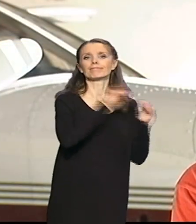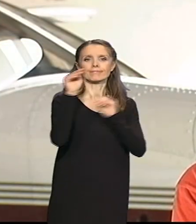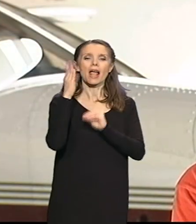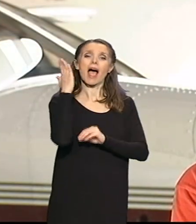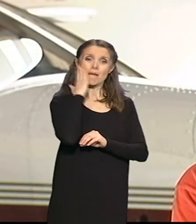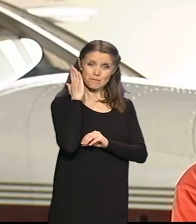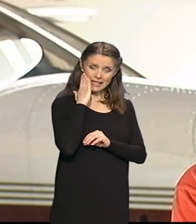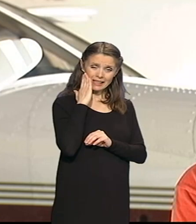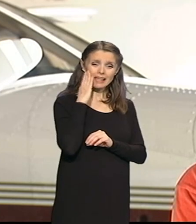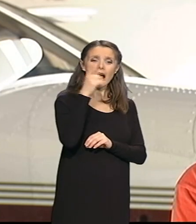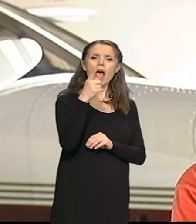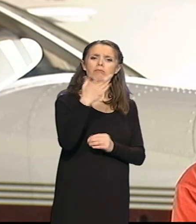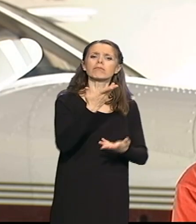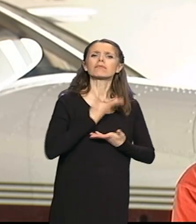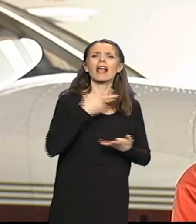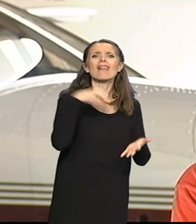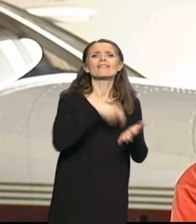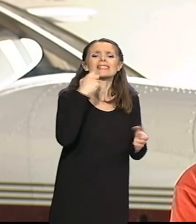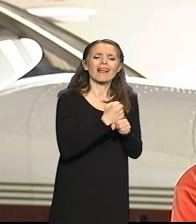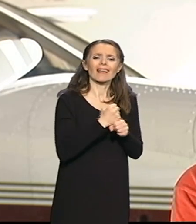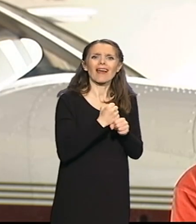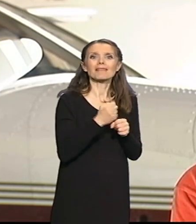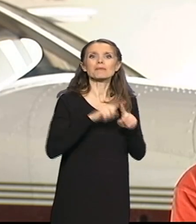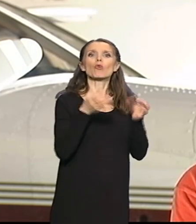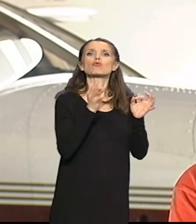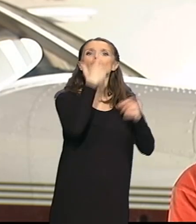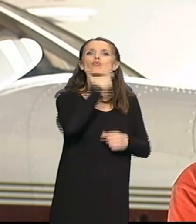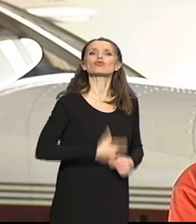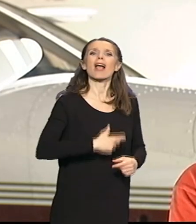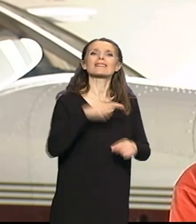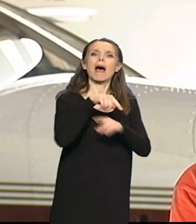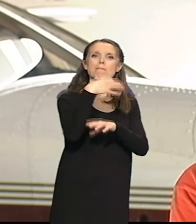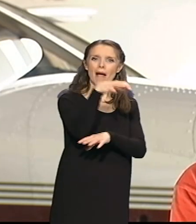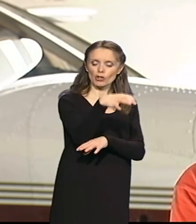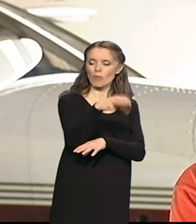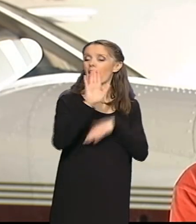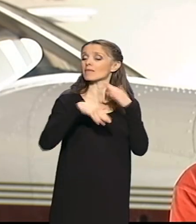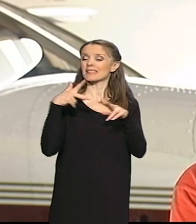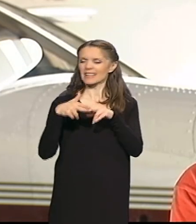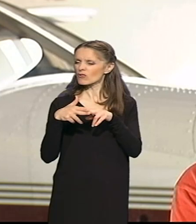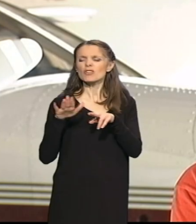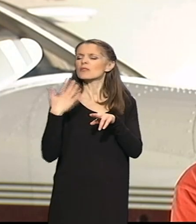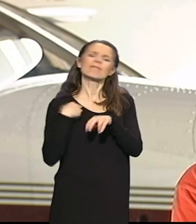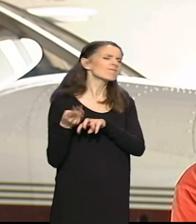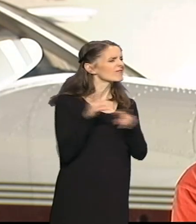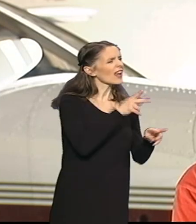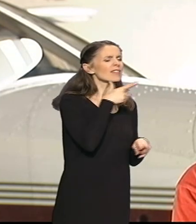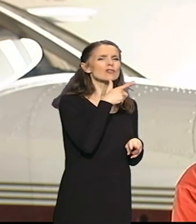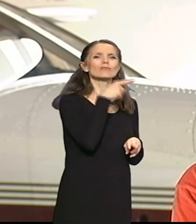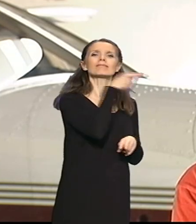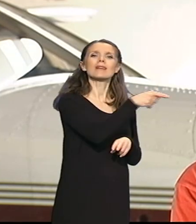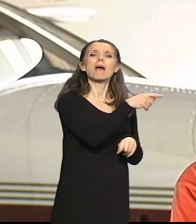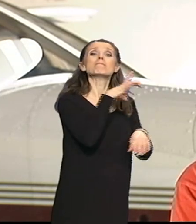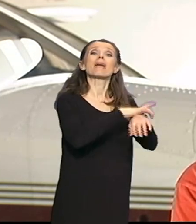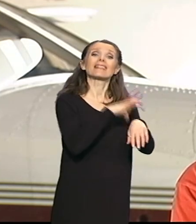kao padobranski stručnjak. A onda kada sam završio sve to, onda sam se ponovo tamo vratio medicini, radio sam u fizikalnim